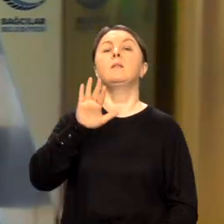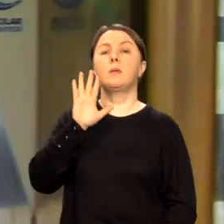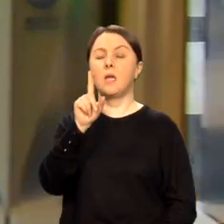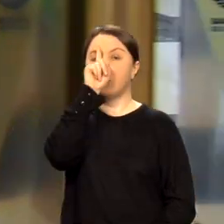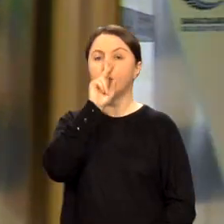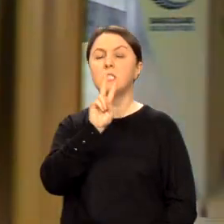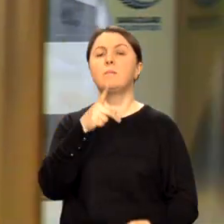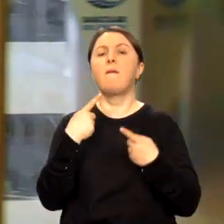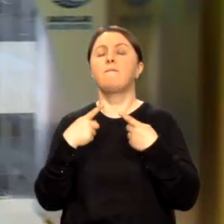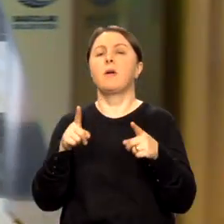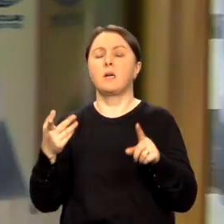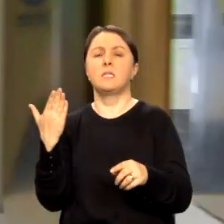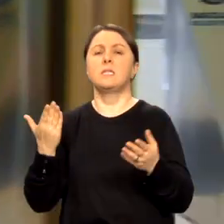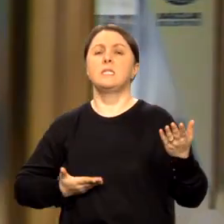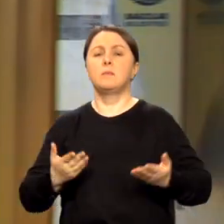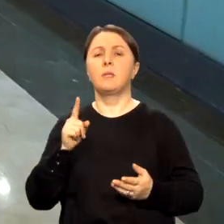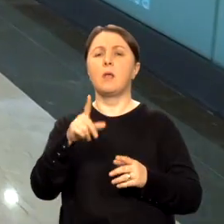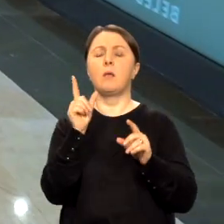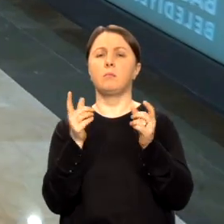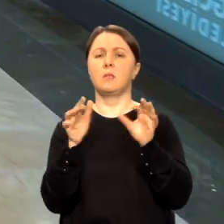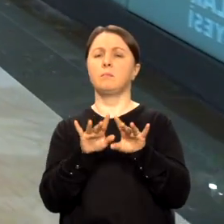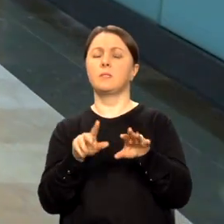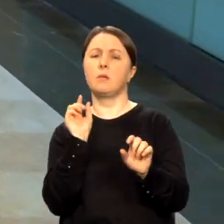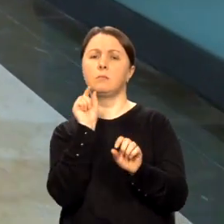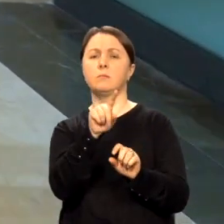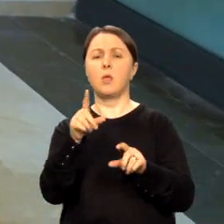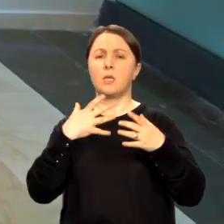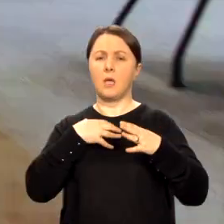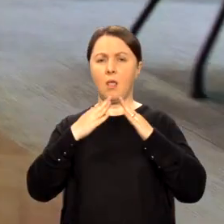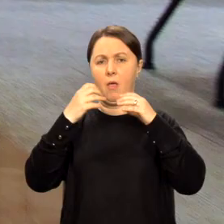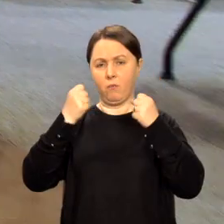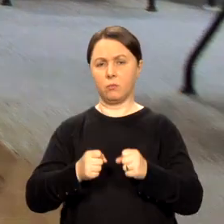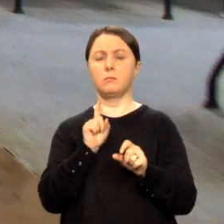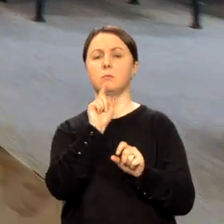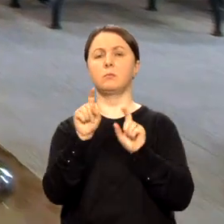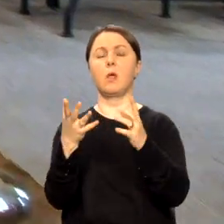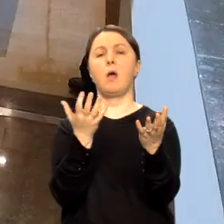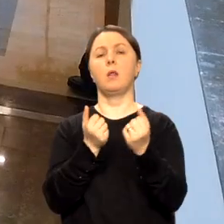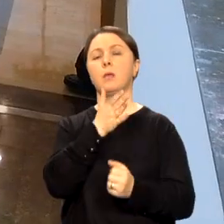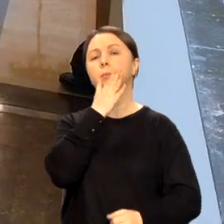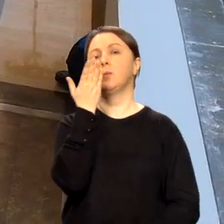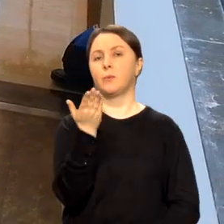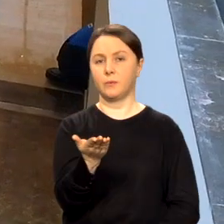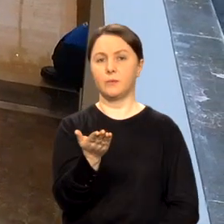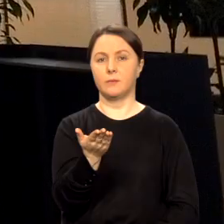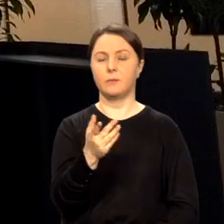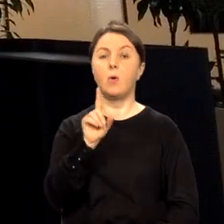Belediyeye gelmeden 120 farklı hizmeti online kanallar üzerinden bulunduğunuz yerden alabiliyorsunuz.